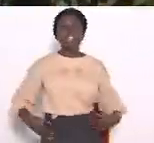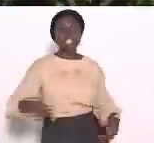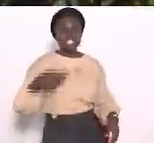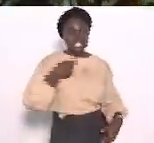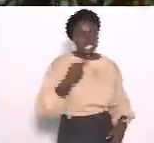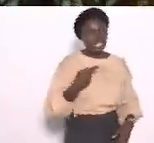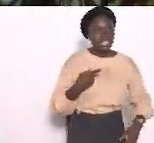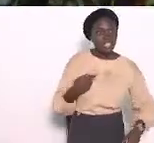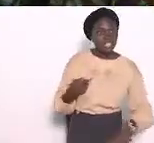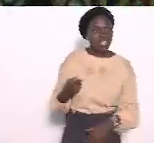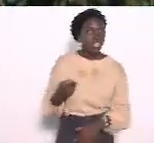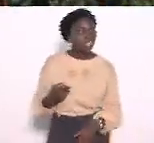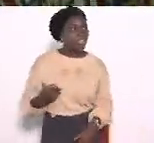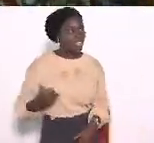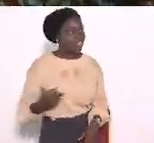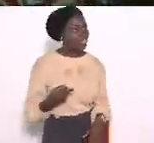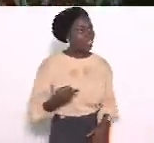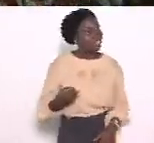Yesu